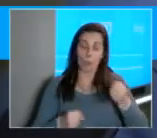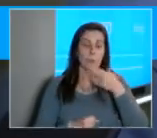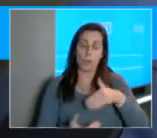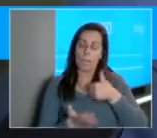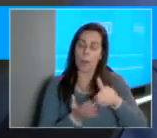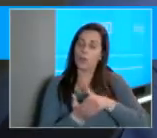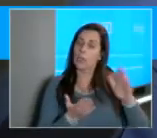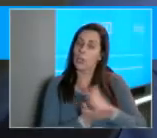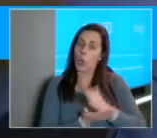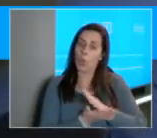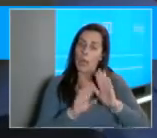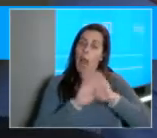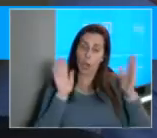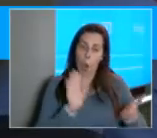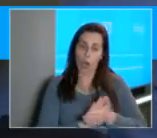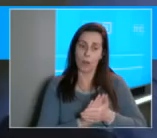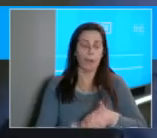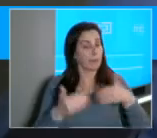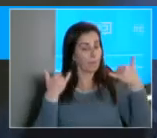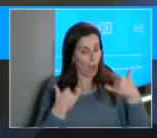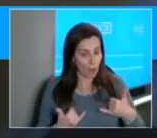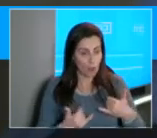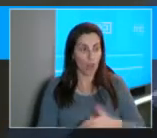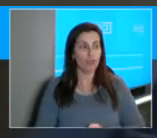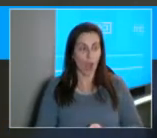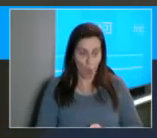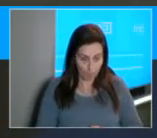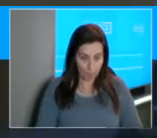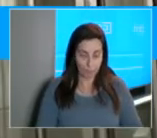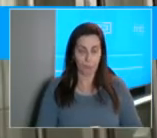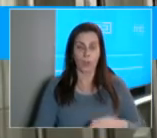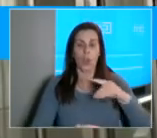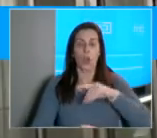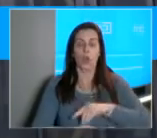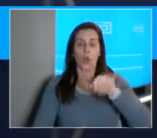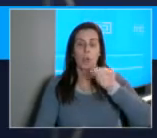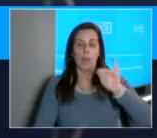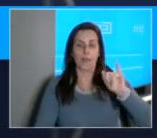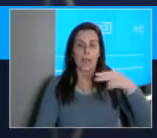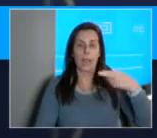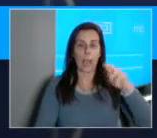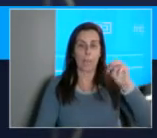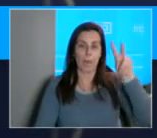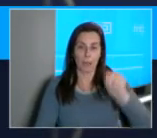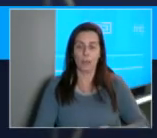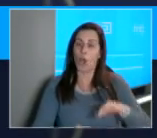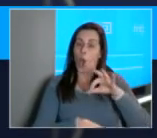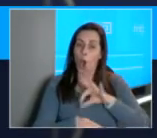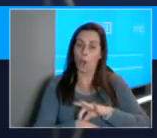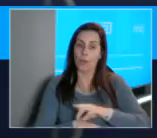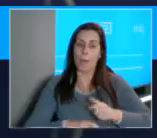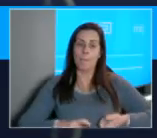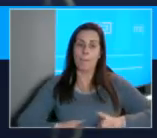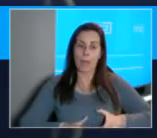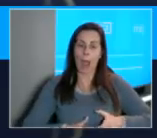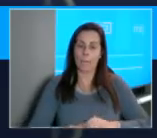ממשיכים להיערך לכל תרחיש, ועכשיו אנחנו אומרים שלום לדוקטור אבי הרמן, רופא משפחה במכבי